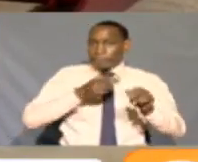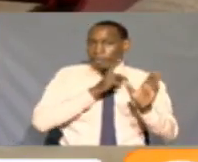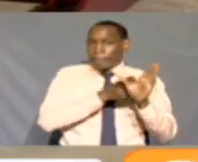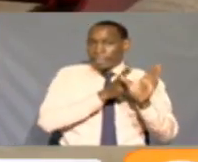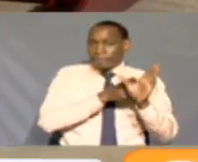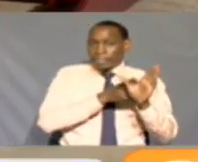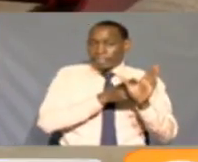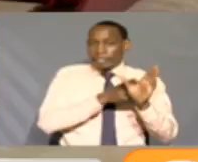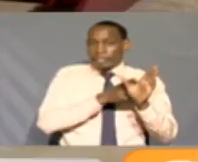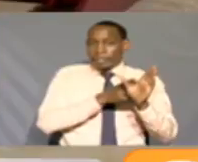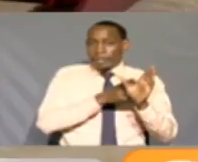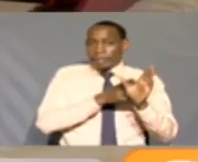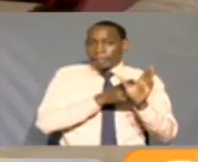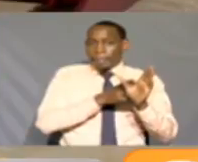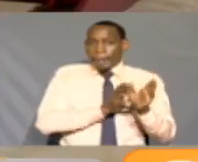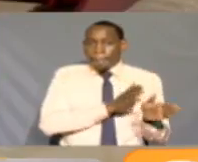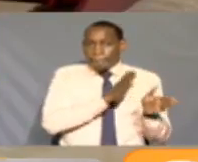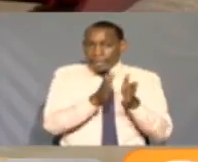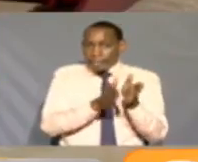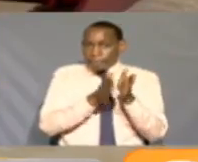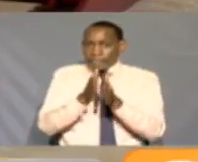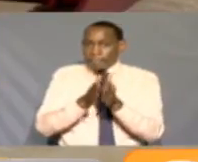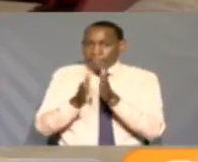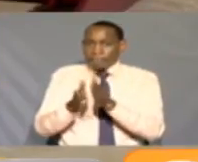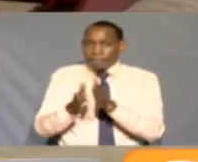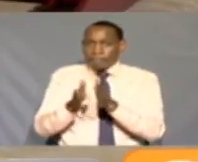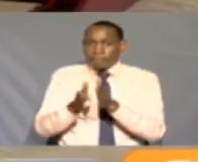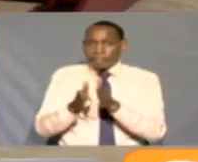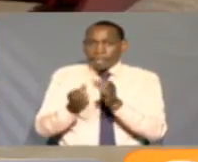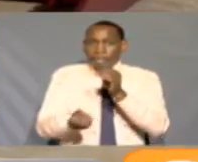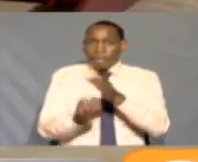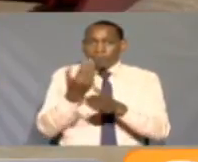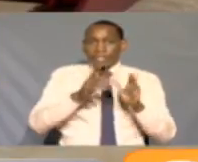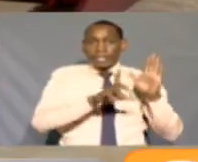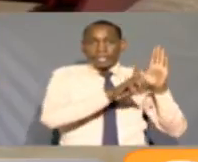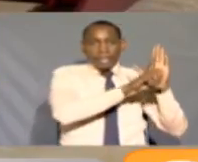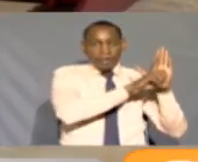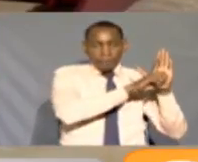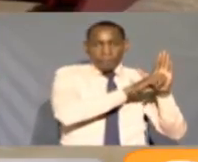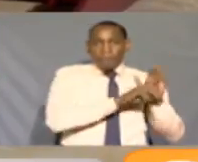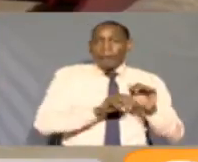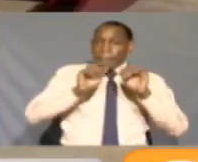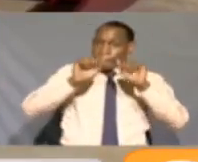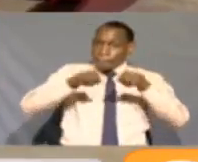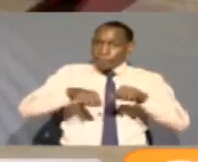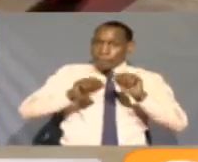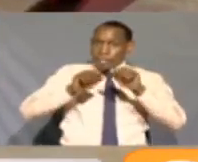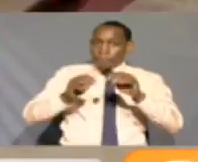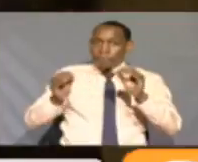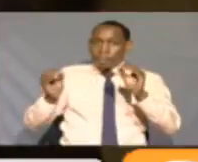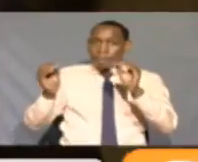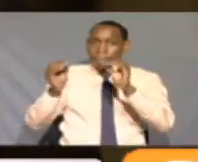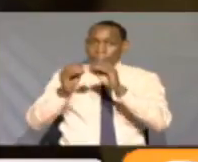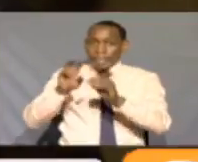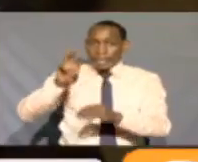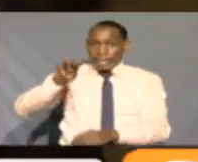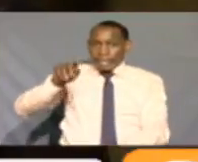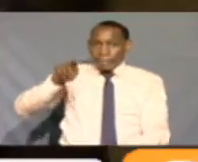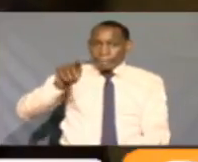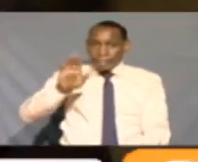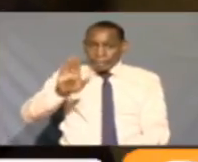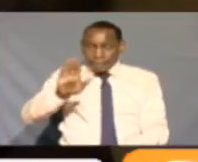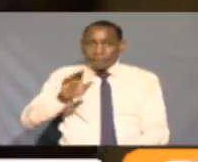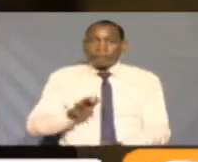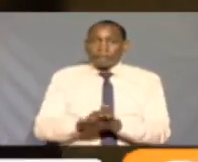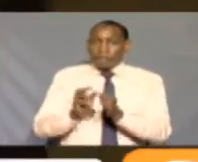kushiriki katika ule mpangilio wa kutengeneza ama kubuni sheria. Kwa hivyo unaweza kuenda kwa mbunge wako